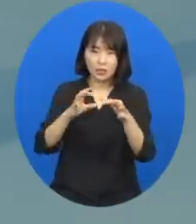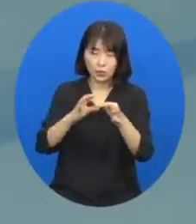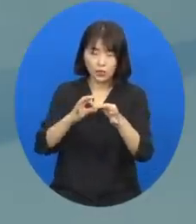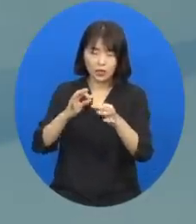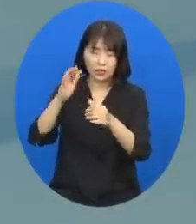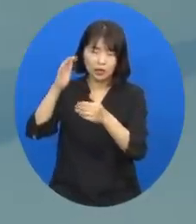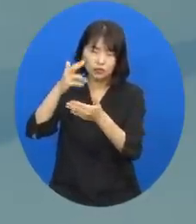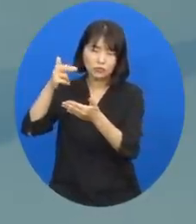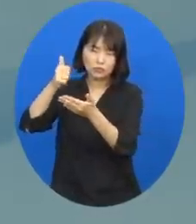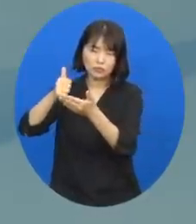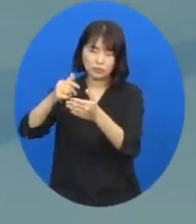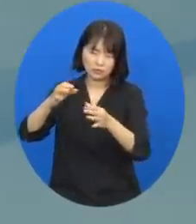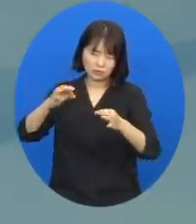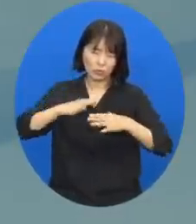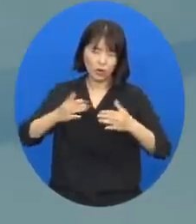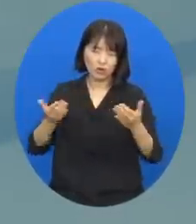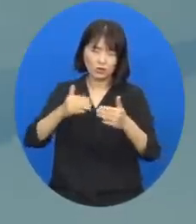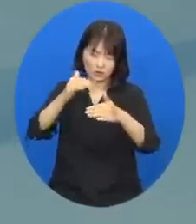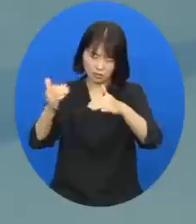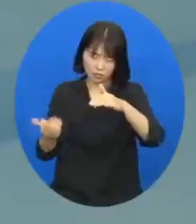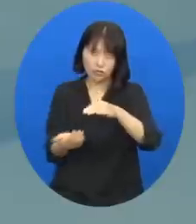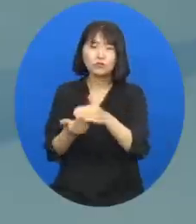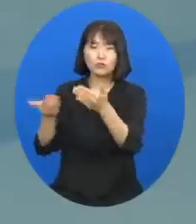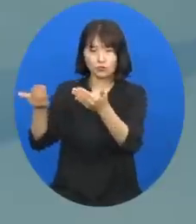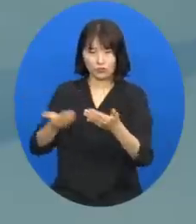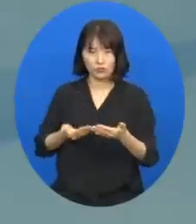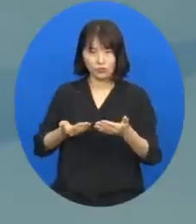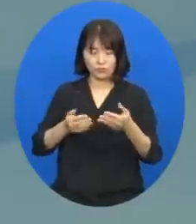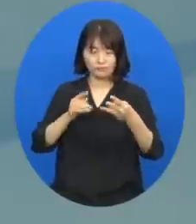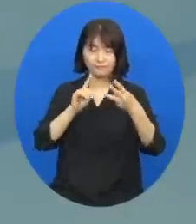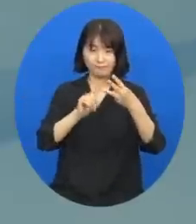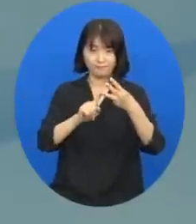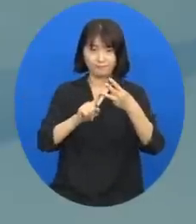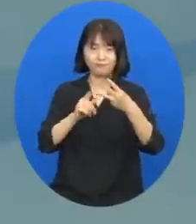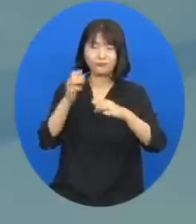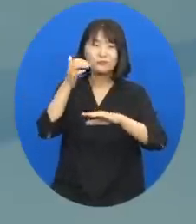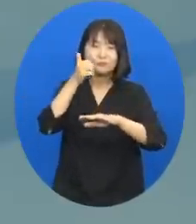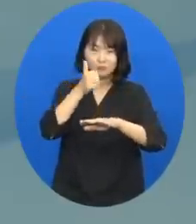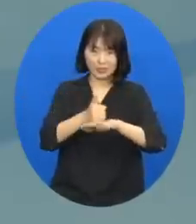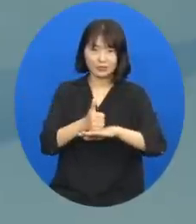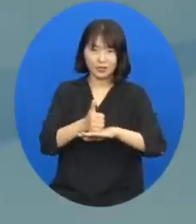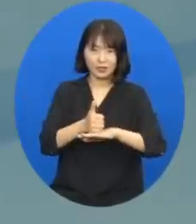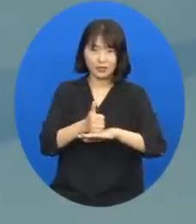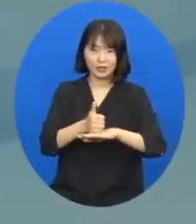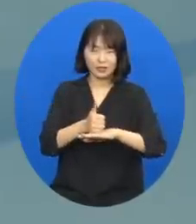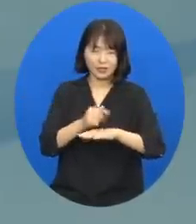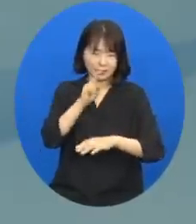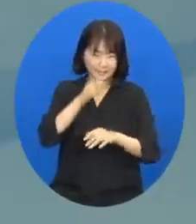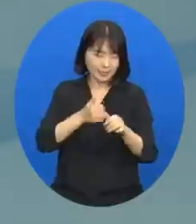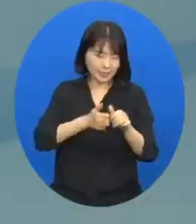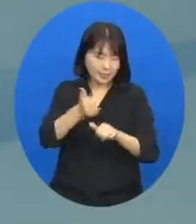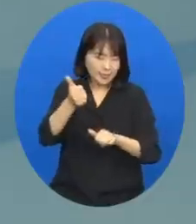이루실 줄로 믿습니다 세번째 입니다 마지막 이에요 마지막 세번째 어떻게 식 일이겠는가 하나님의